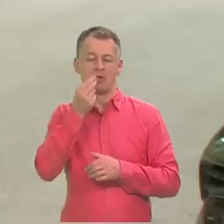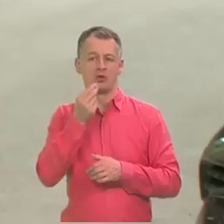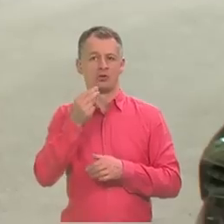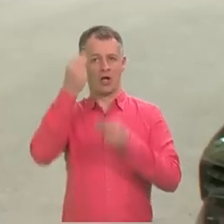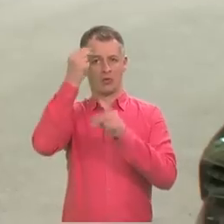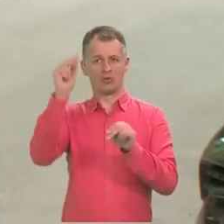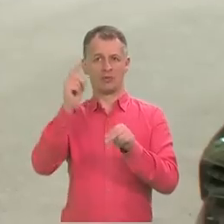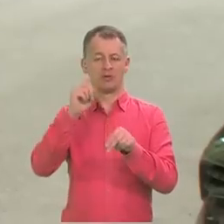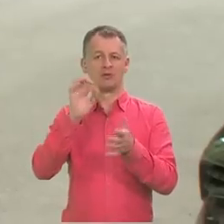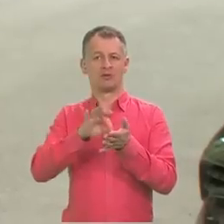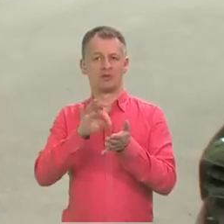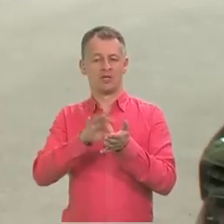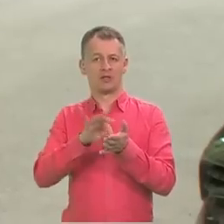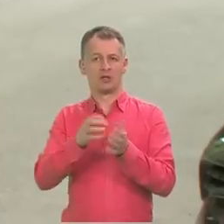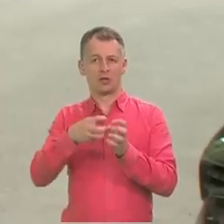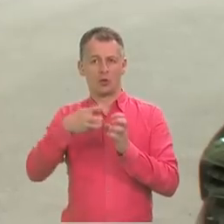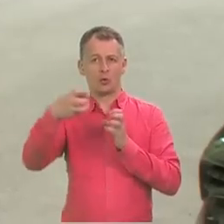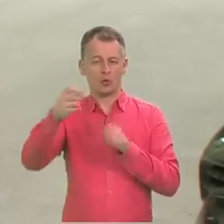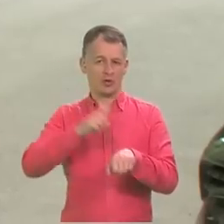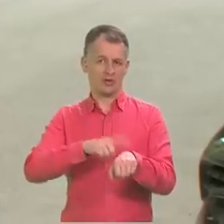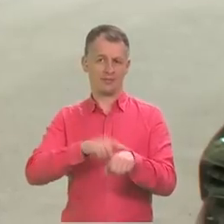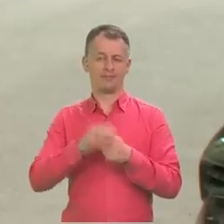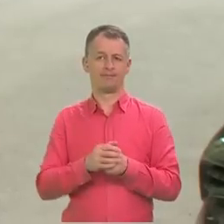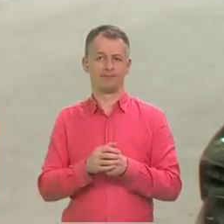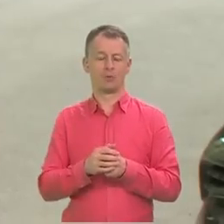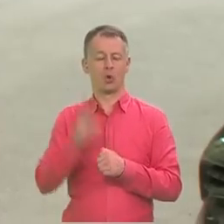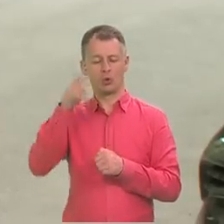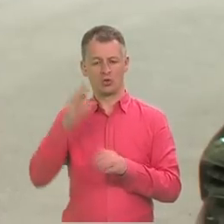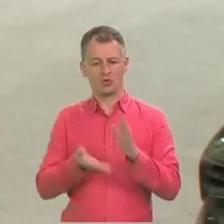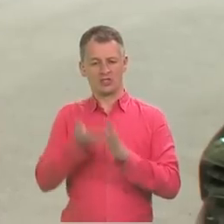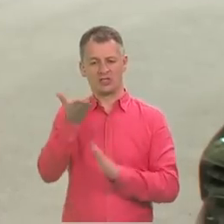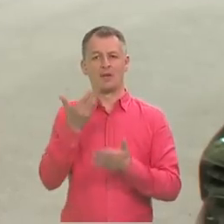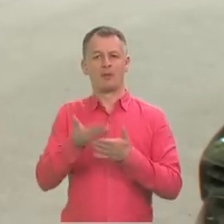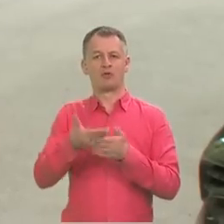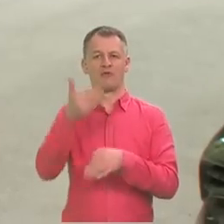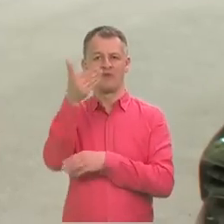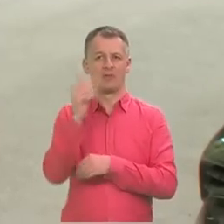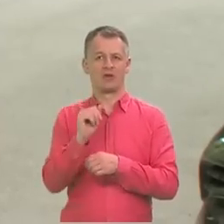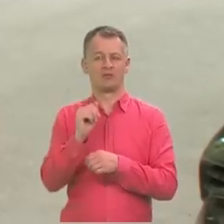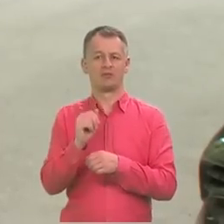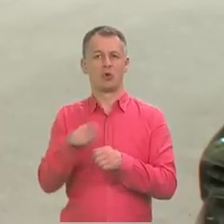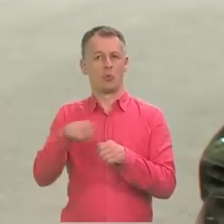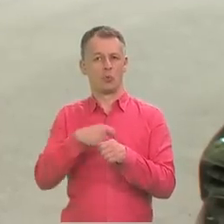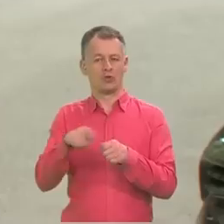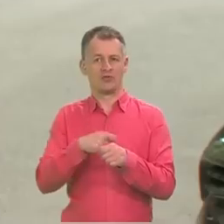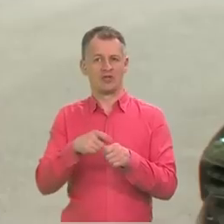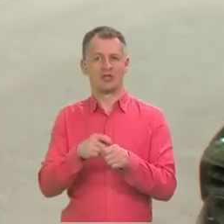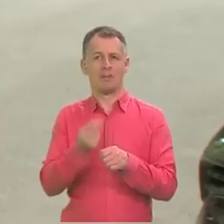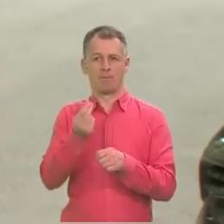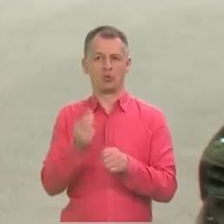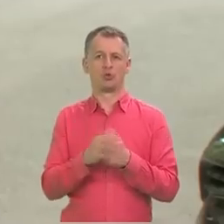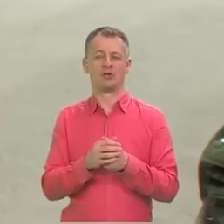Nivelul general al prețurilor va continua să crească pentru că firmele și-au ajustat treptat